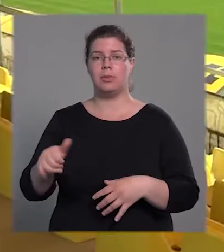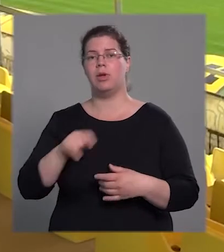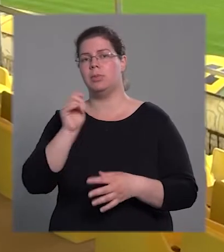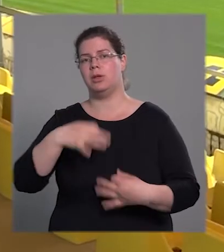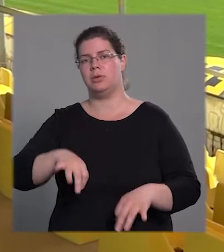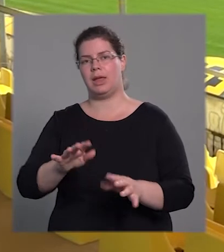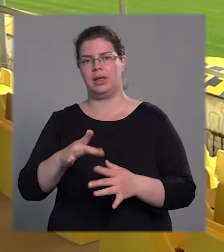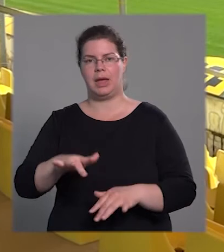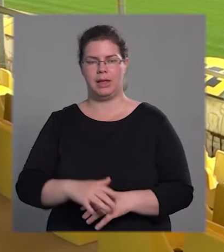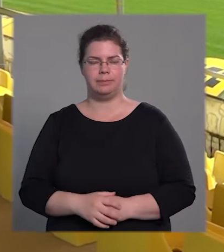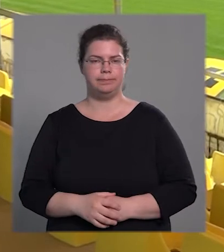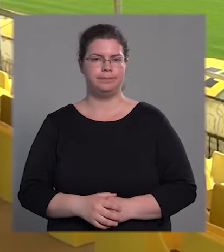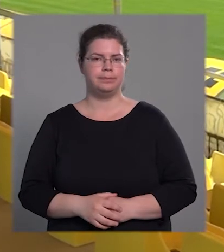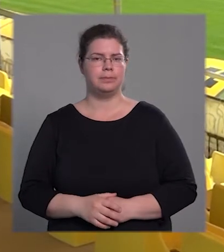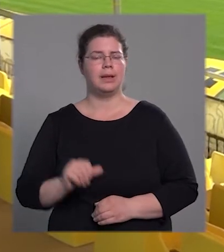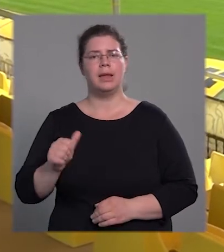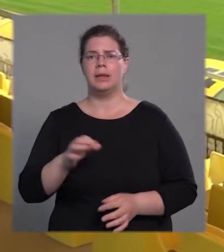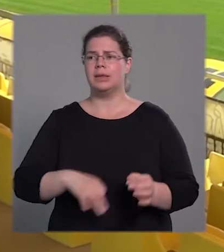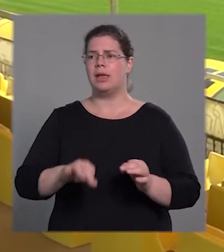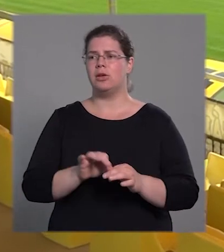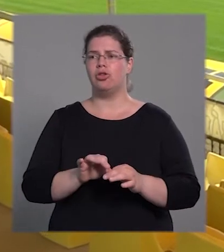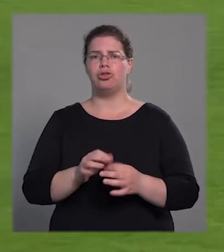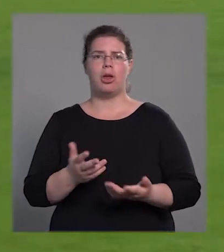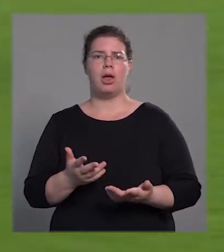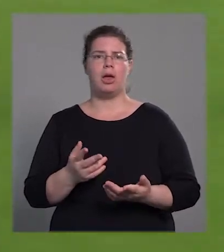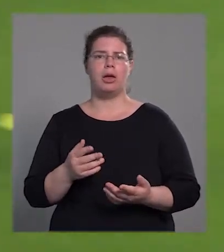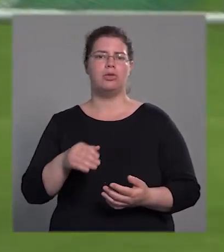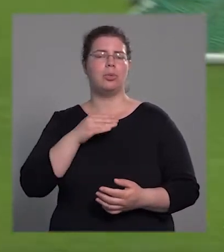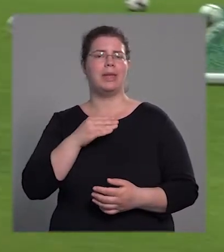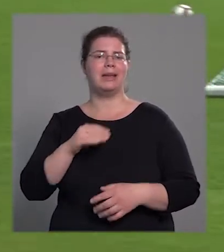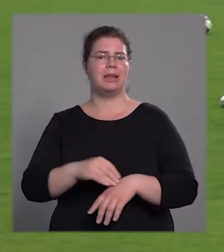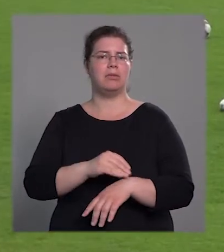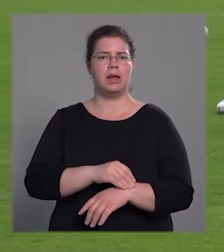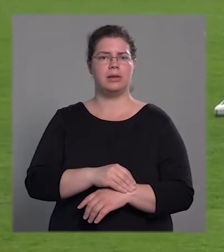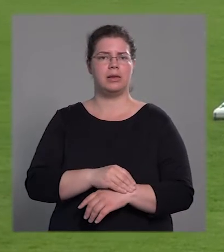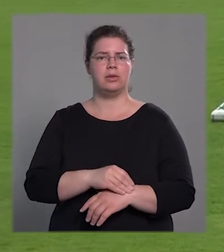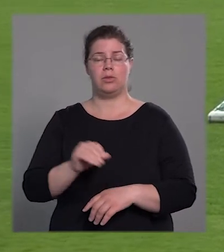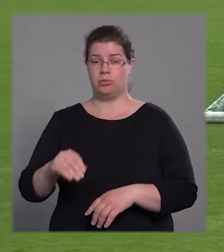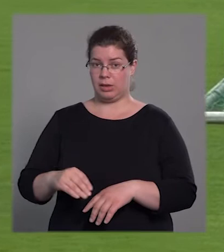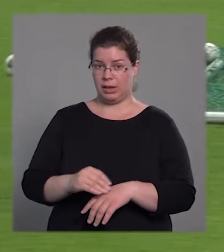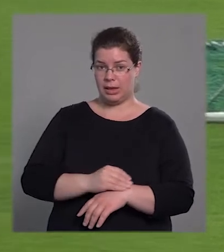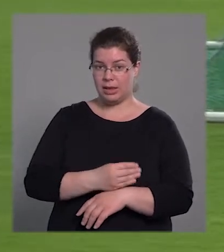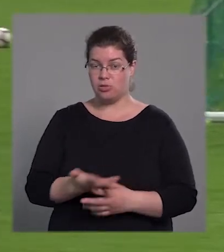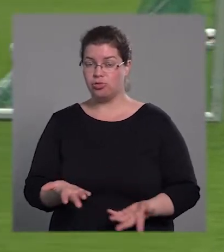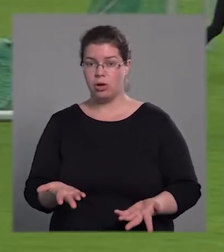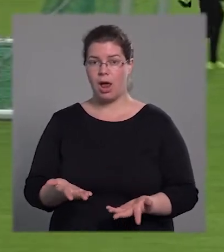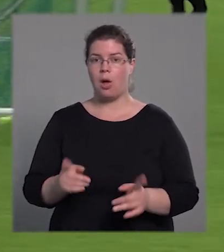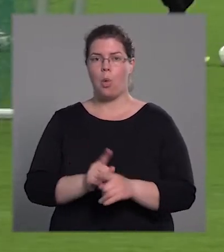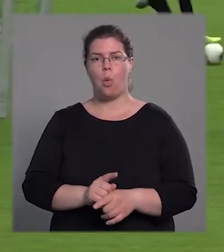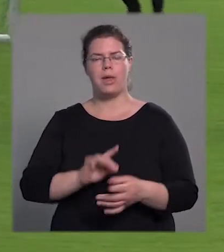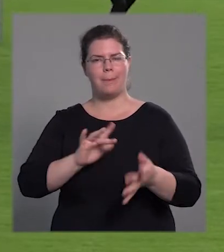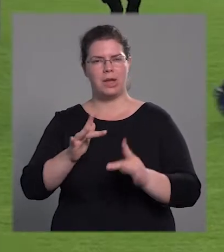helyszíken. Egy teljesen szubjektív kérdés, hogy érzésre egy olyan meccset